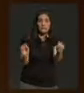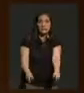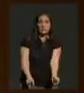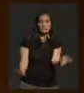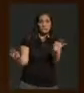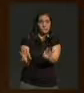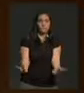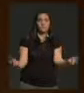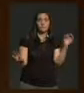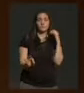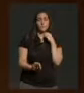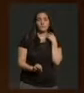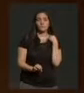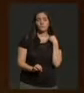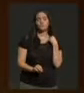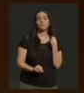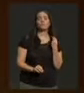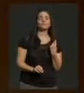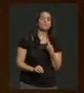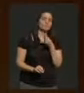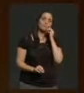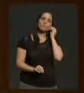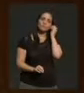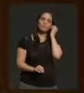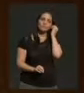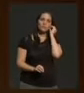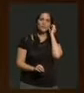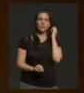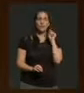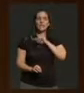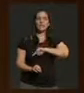genuen gardentasun espiritua agerian utziz.